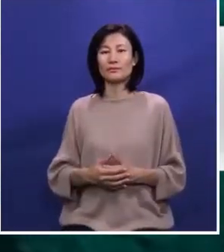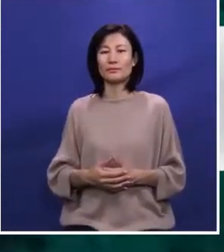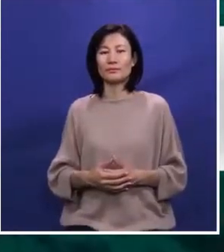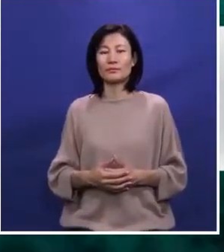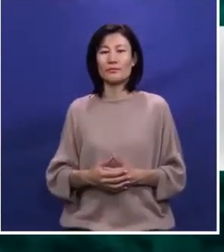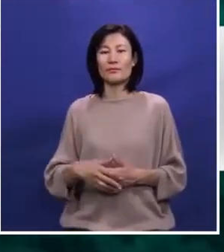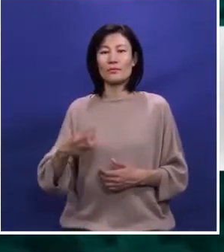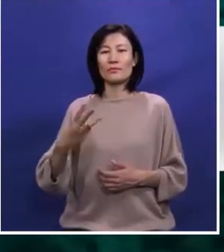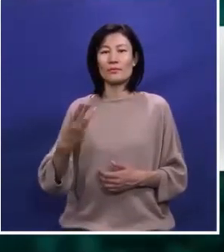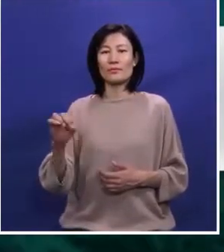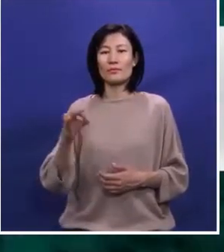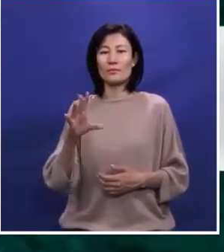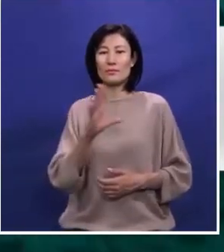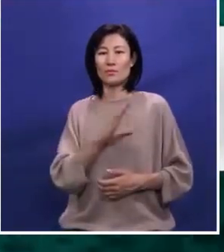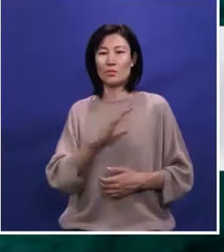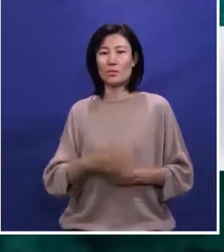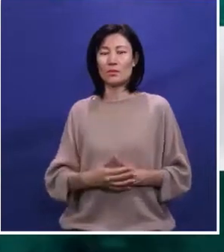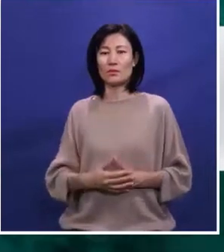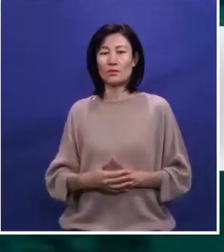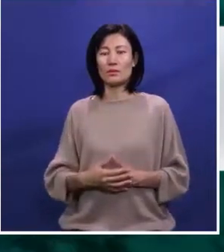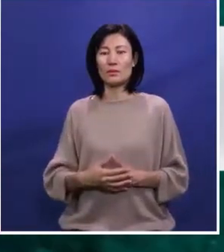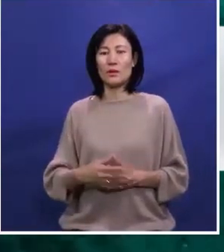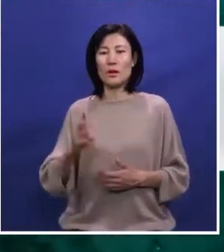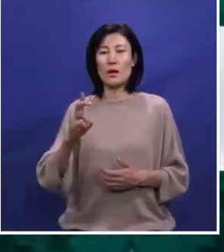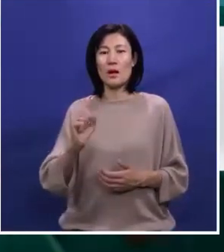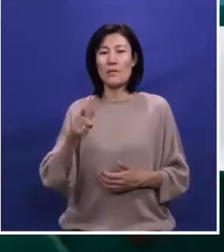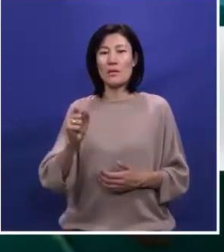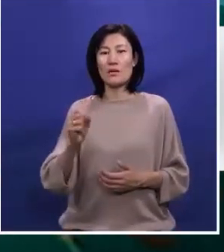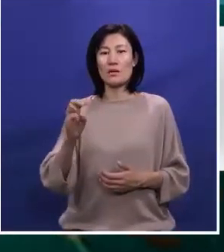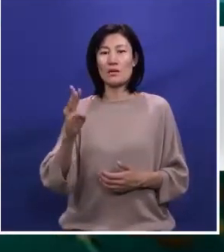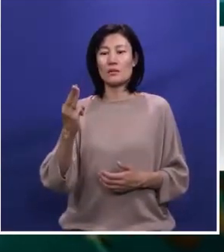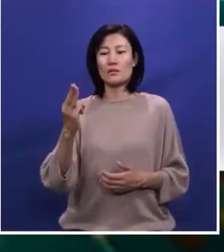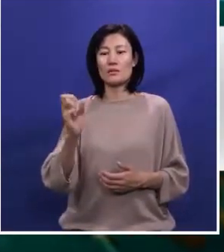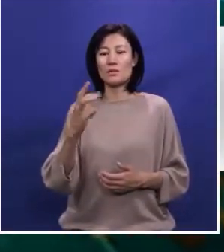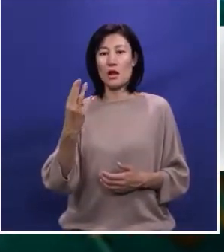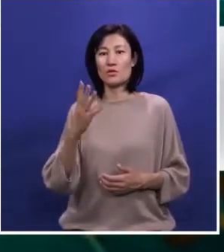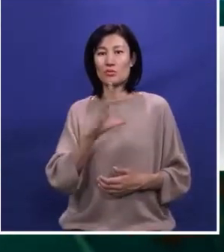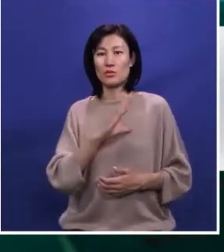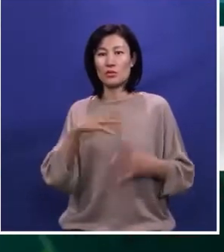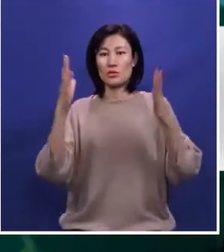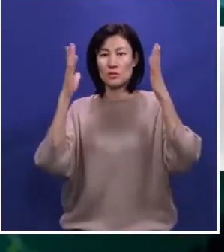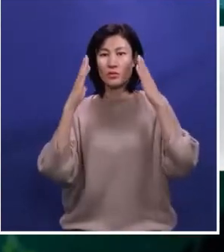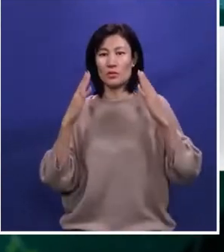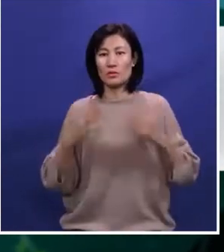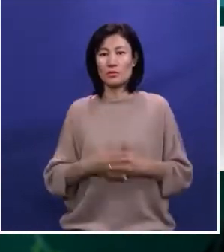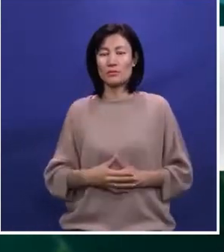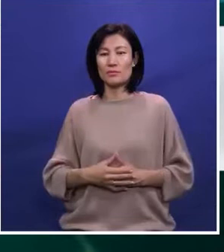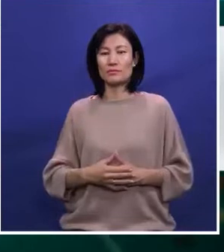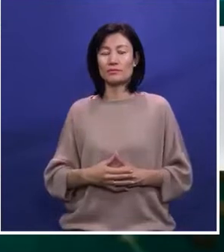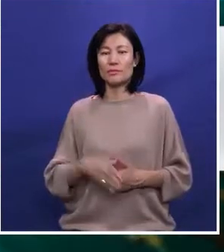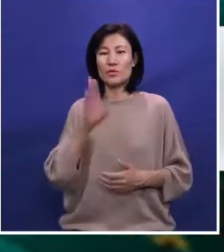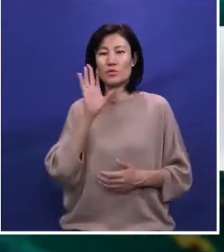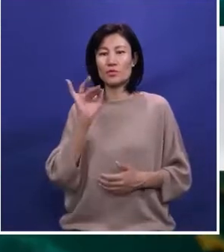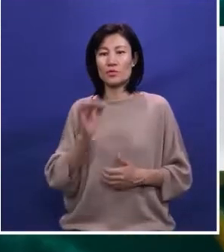кісі түкті болған, шаш тобығына жеткен кісі болған. Сондықтан да бабаның үстінде заңды шаш шығып тұрады. Бұл бабаның кіндік шашы болса, астында кіндік су